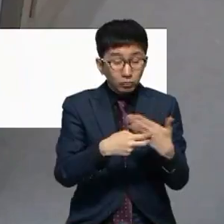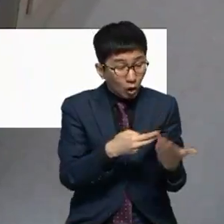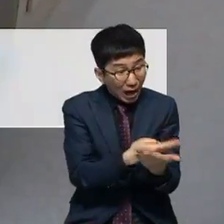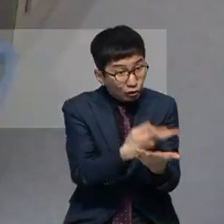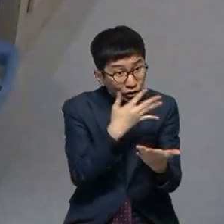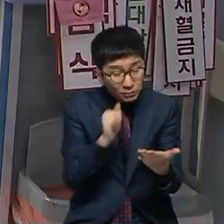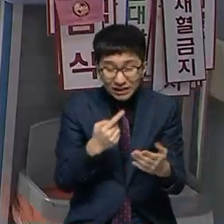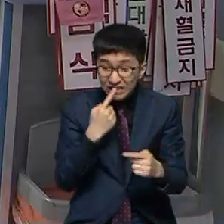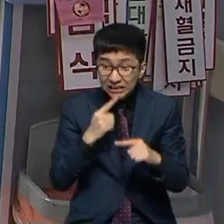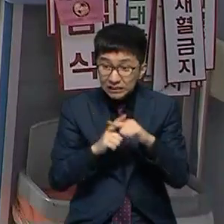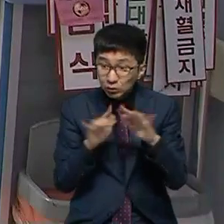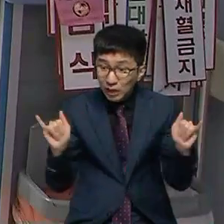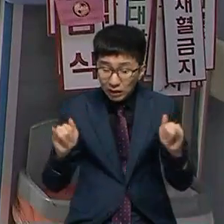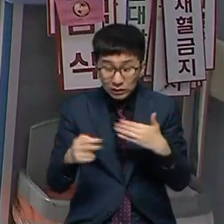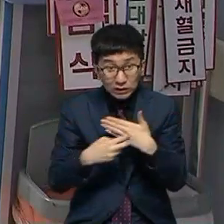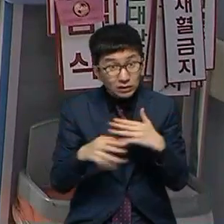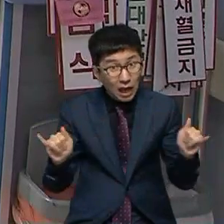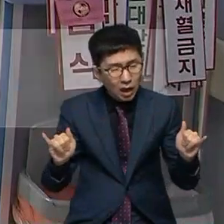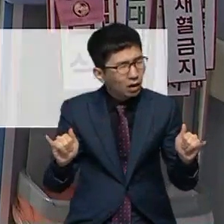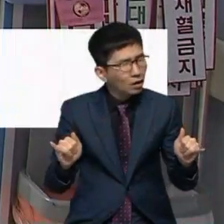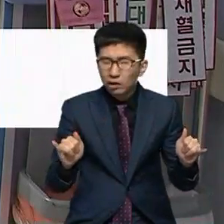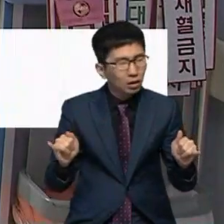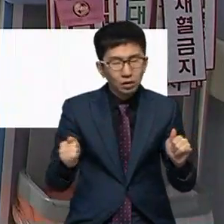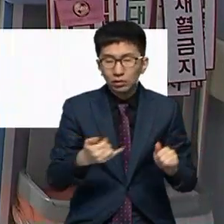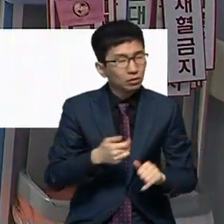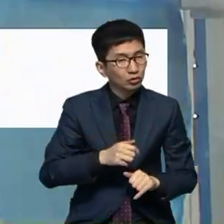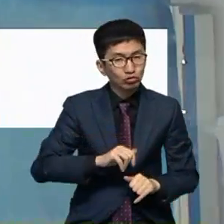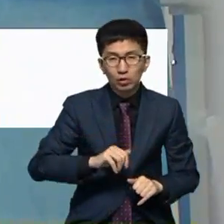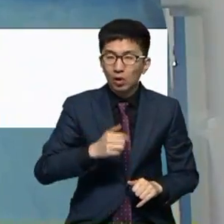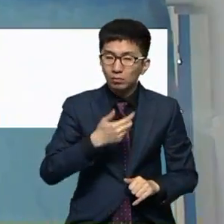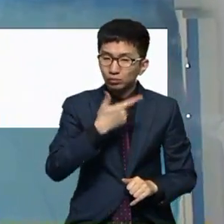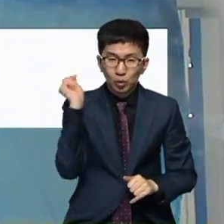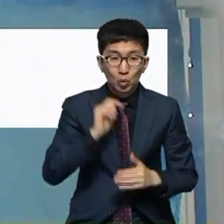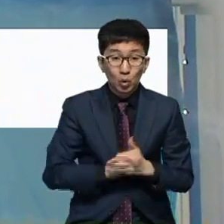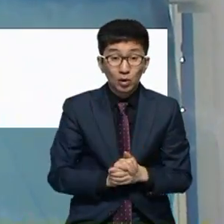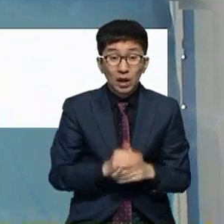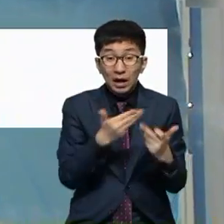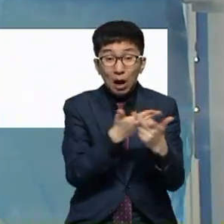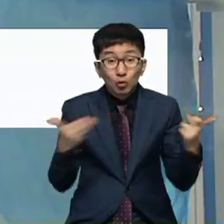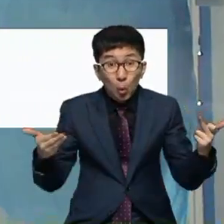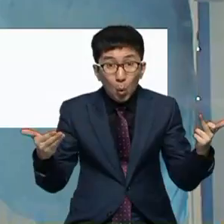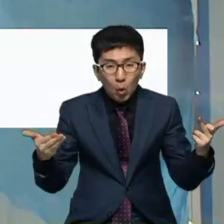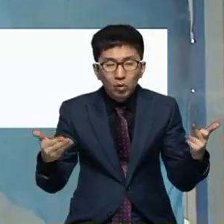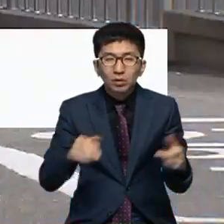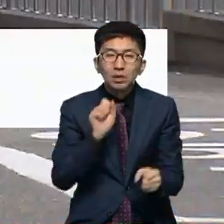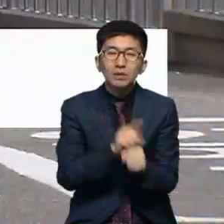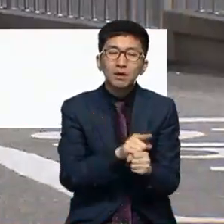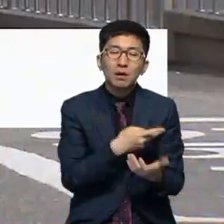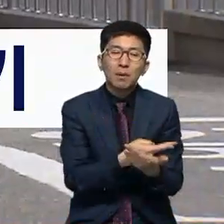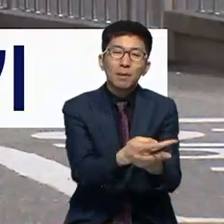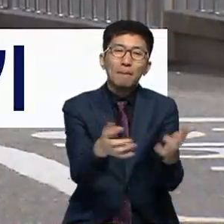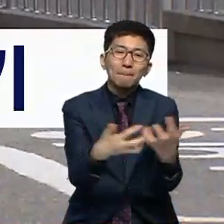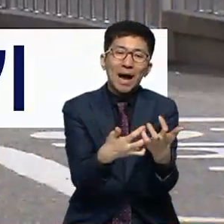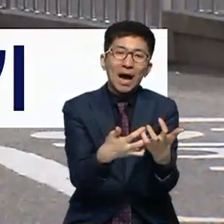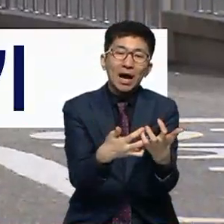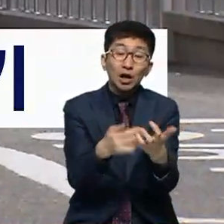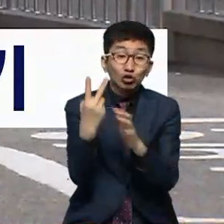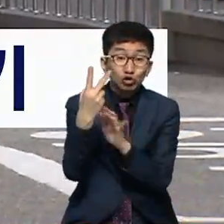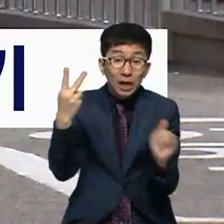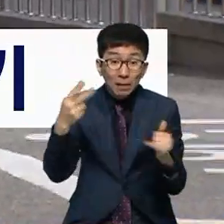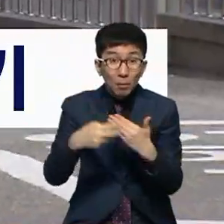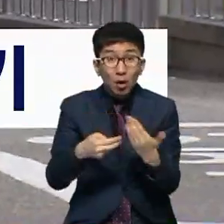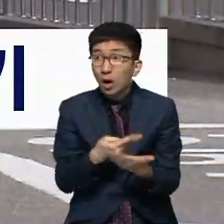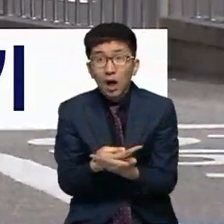없어요. 중환자 병상이 63개에 불과한 강원은 이미 포화 상태입니다. 오늘도 환자 2명이 중환자 병상을